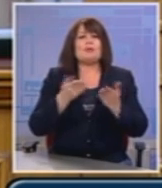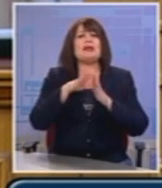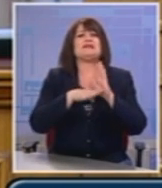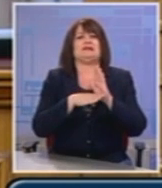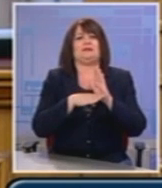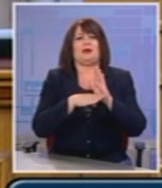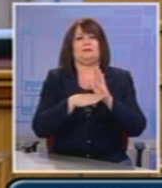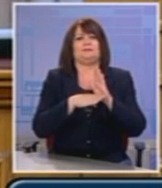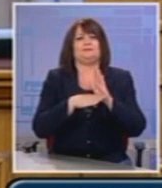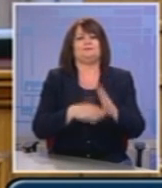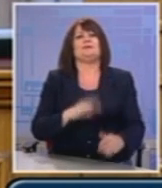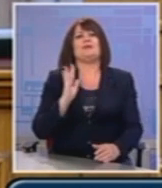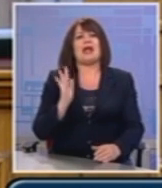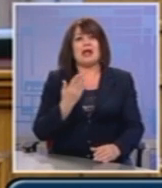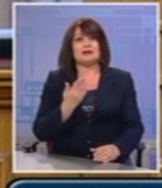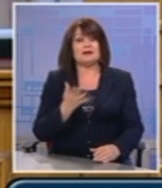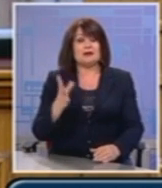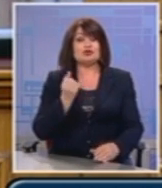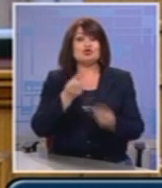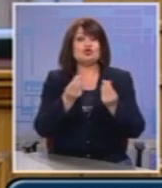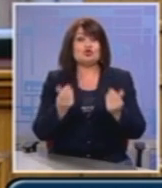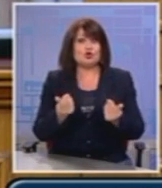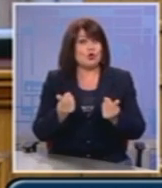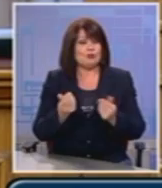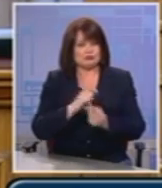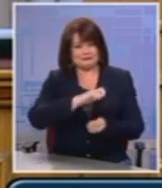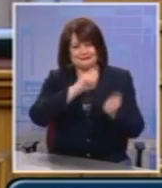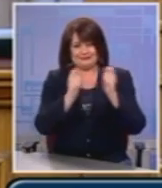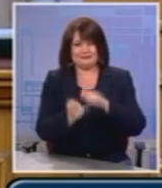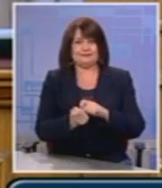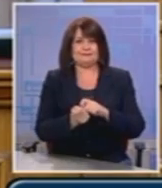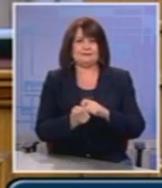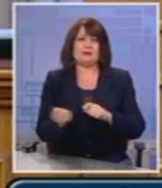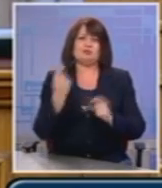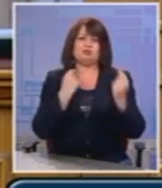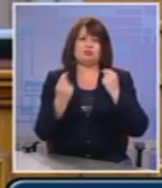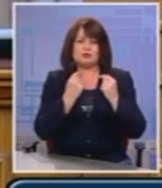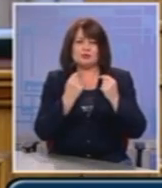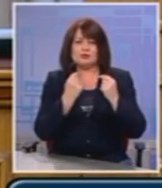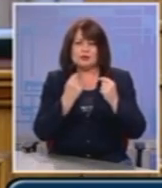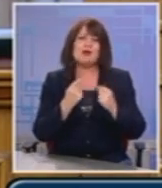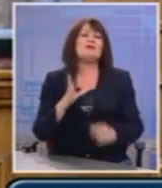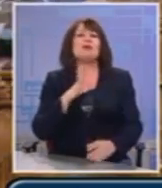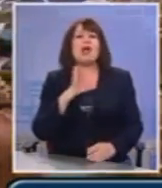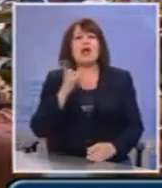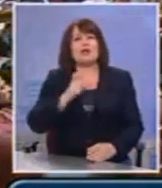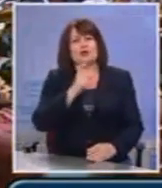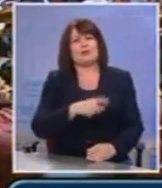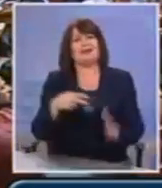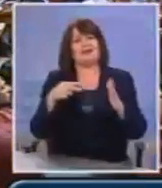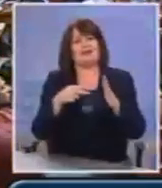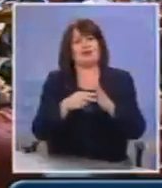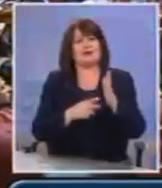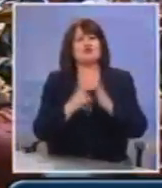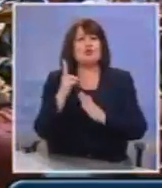συστήματος εάν δεν βρούμε τρόπο να αποκαταστήσουμε αυτές τις απώλειες οι άνθρωποι αυτοί το